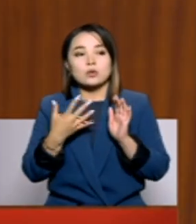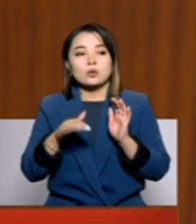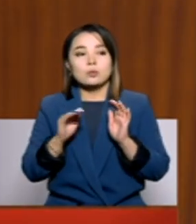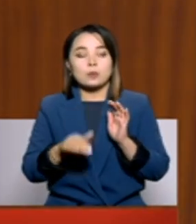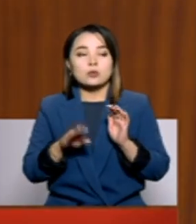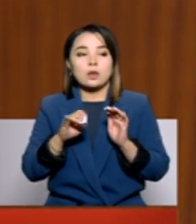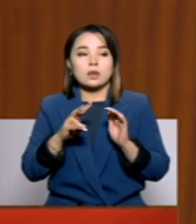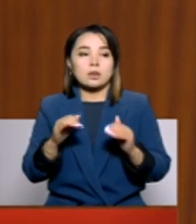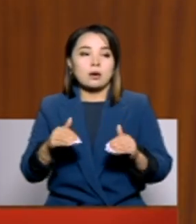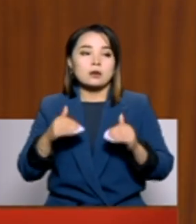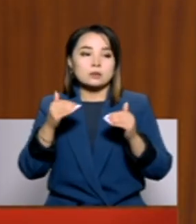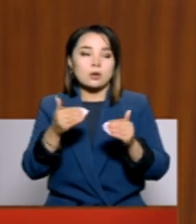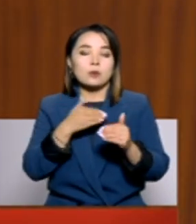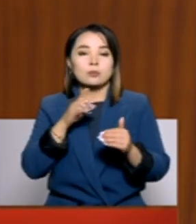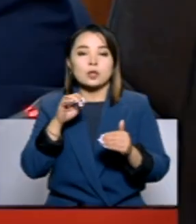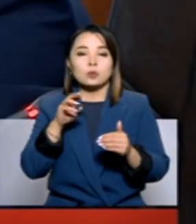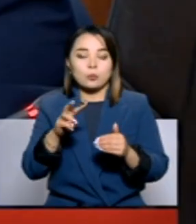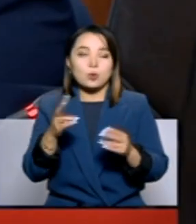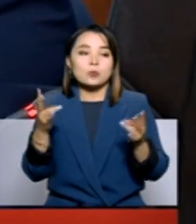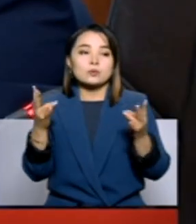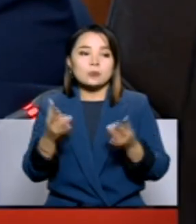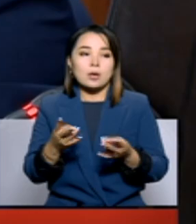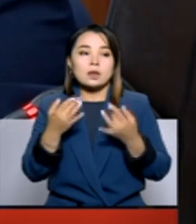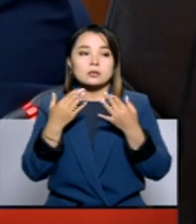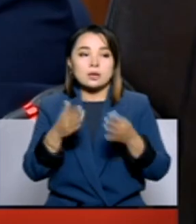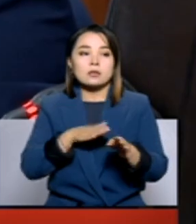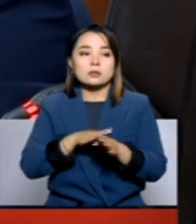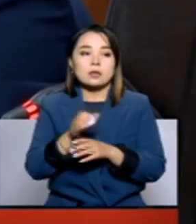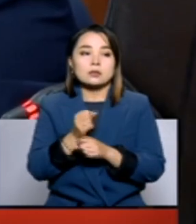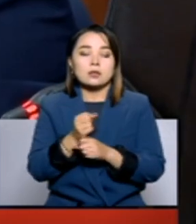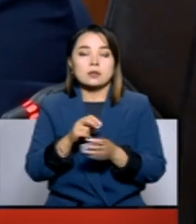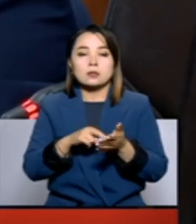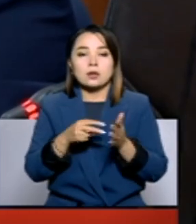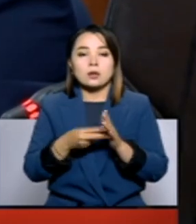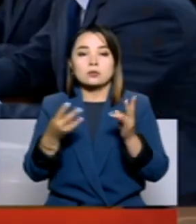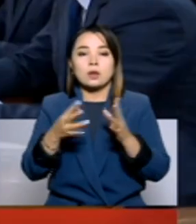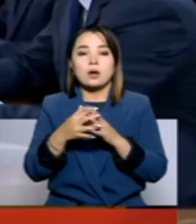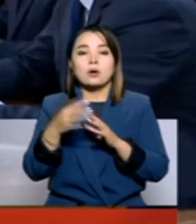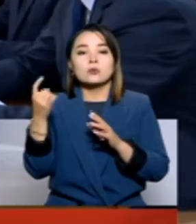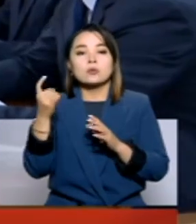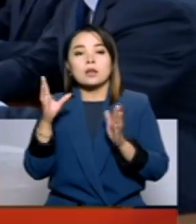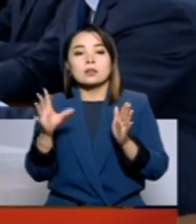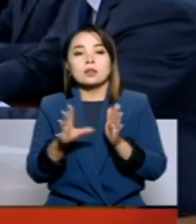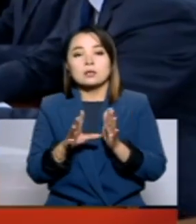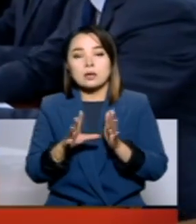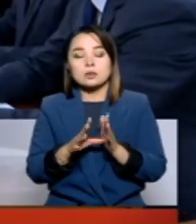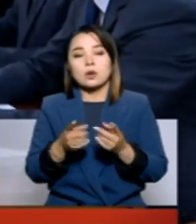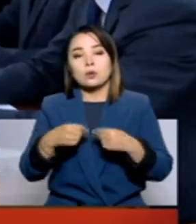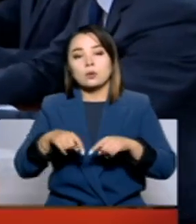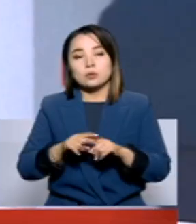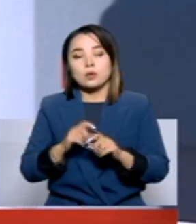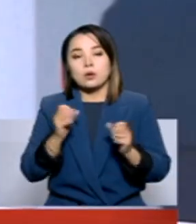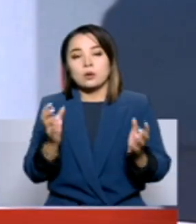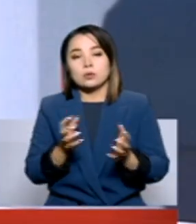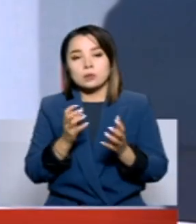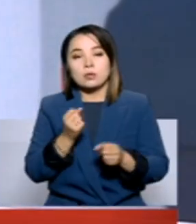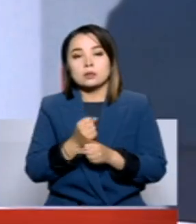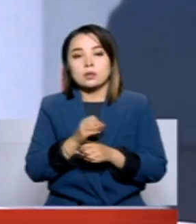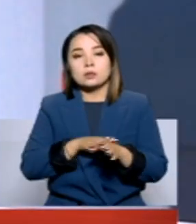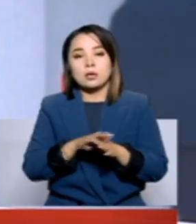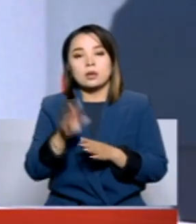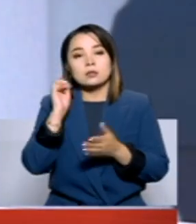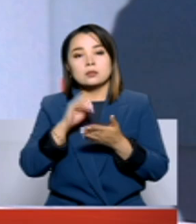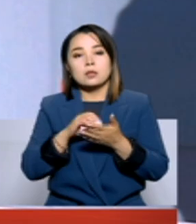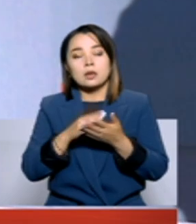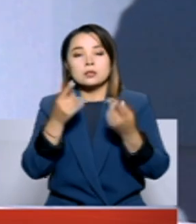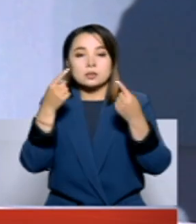ұлғайту. Бұл жоба битумға деген қажеттілікті толық өтеуі тиіс. Бұдан басқа ауыл шаруашылығы энергетика, қоршаған ортаны қорғау және